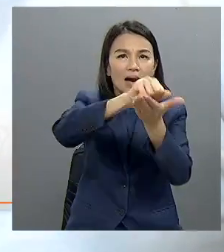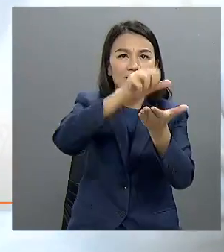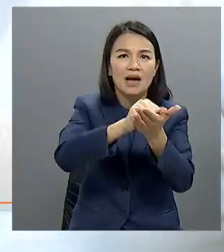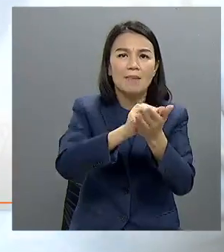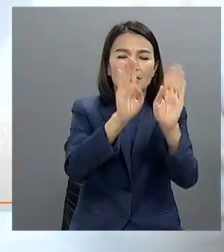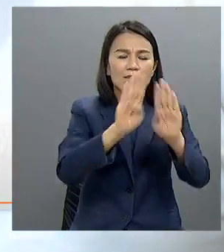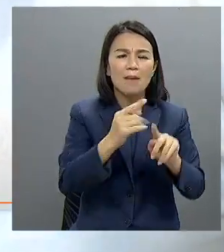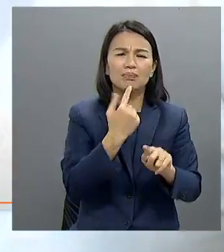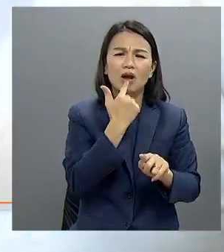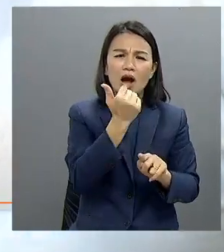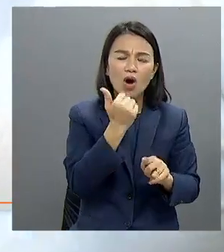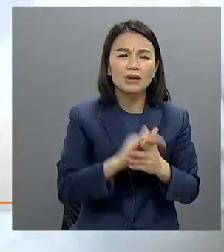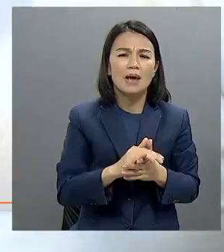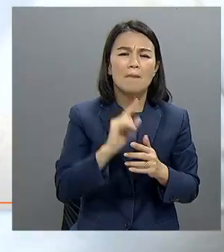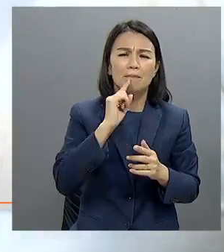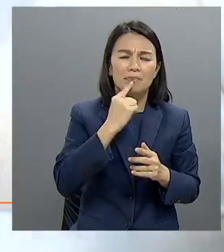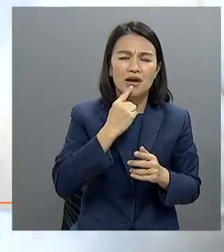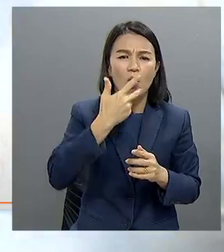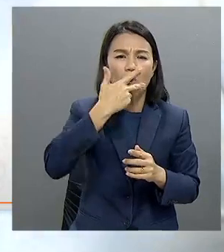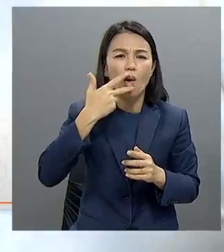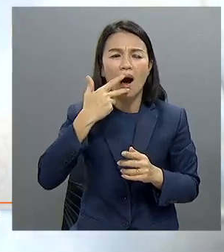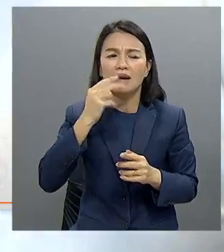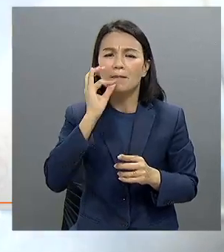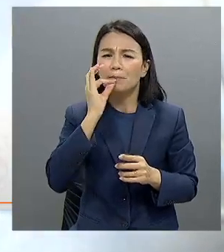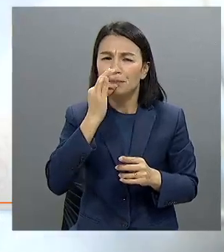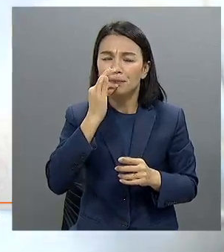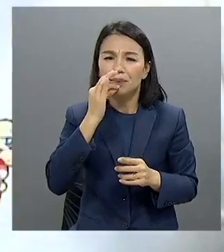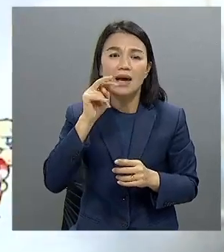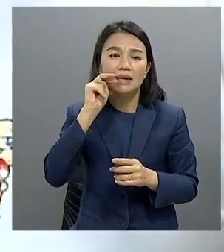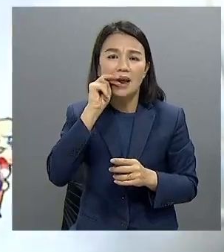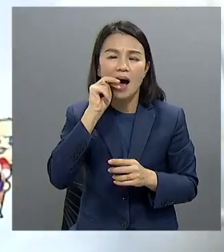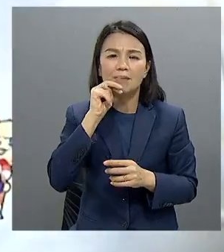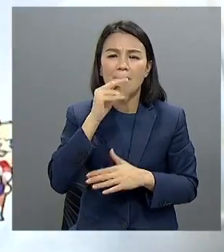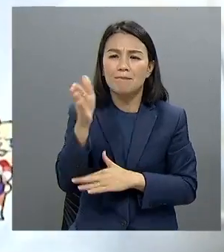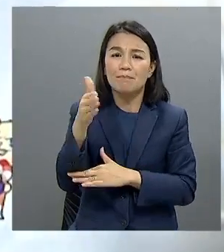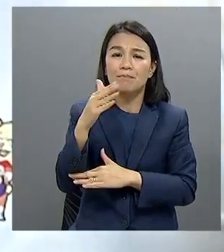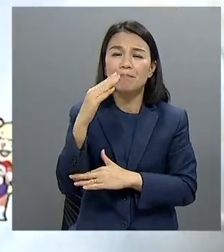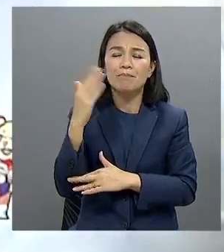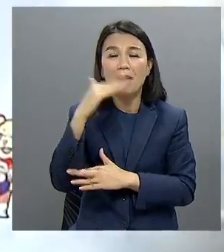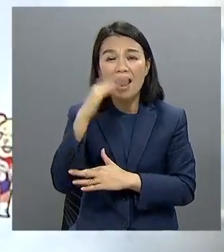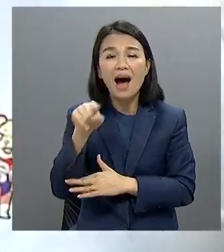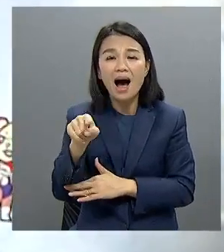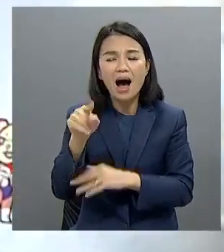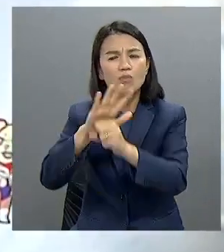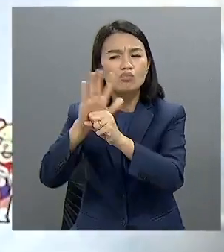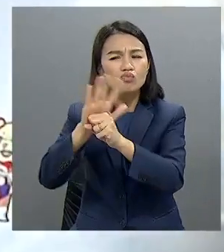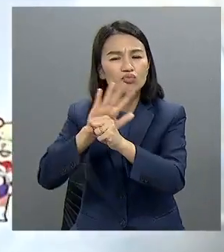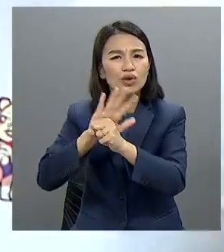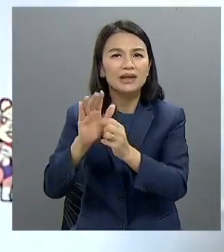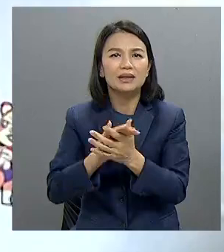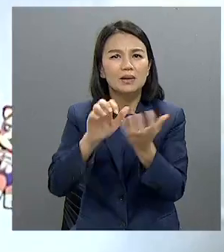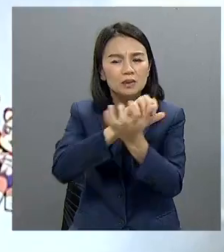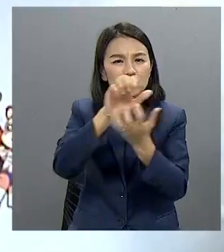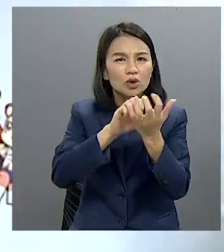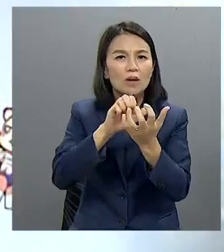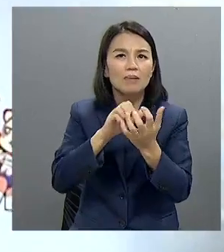ๆมีเปรี้ยวมีหวานมีเค็มมีน้ำปลาแต่มันไม่มีเชิงกลิ่นปลาออกมาเยอะก็คือจะนัวแล้วก็แซ่บๆหน่อ